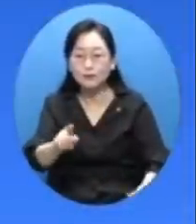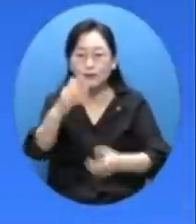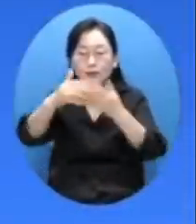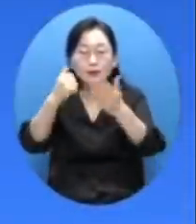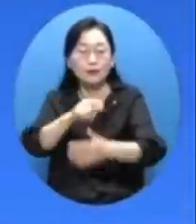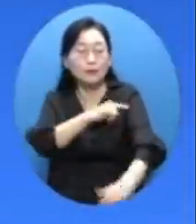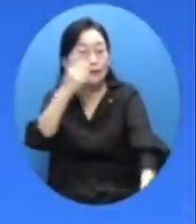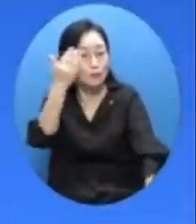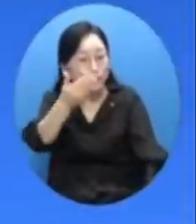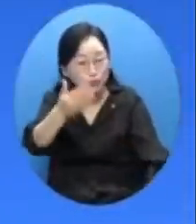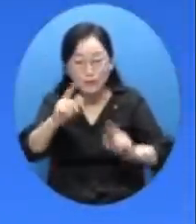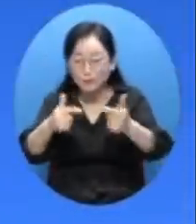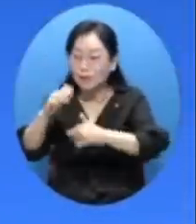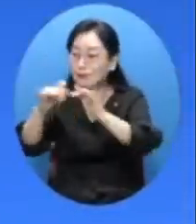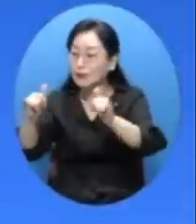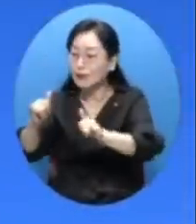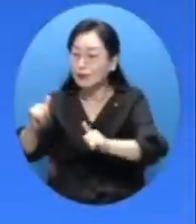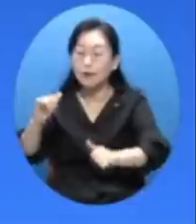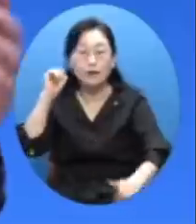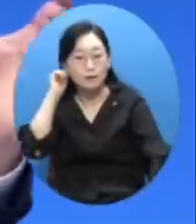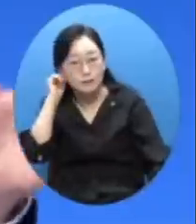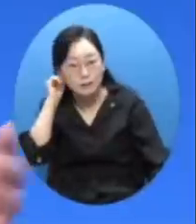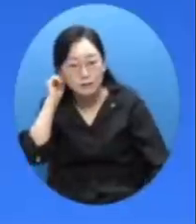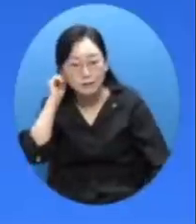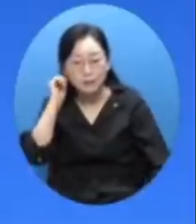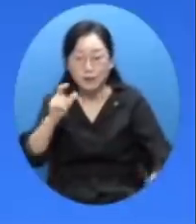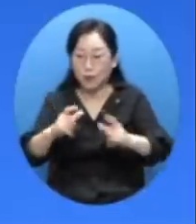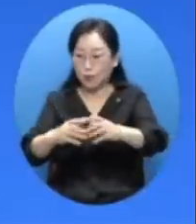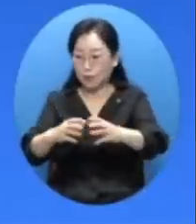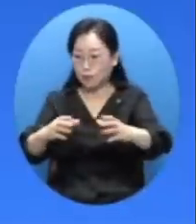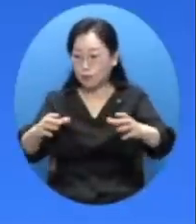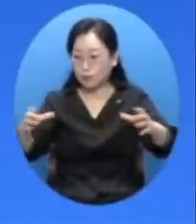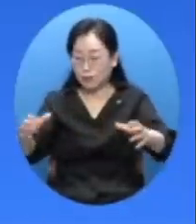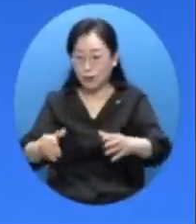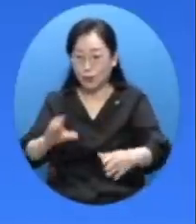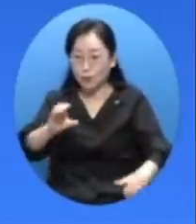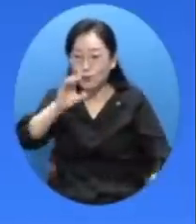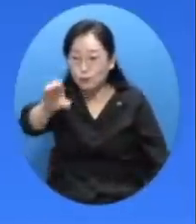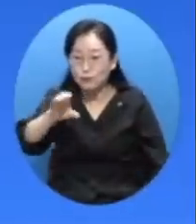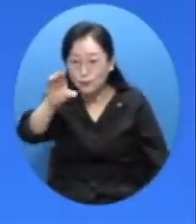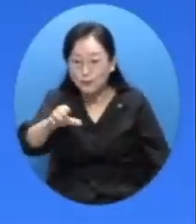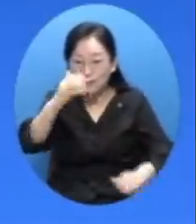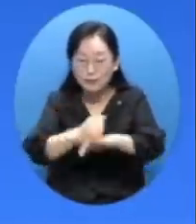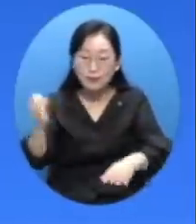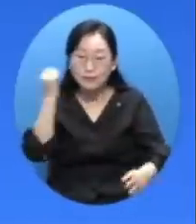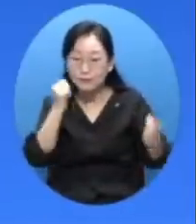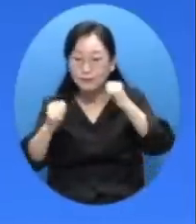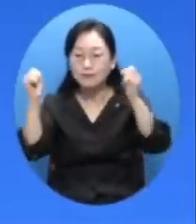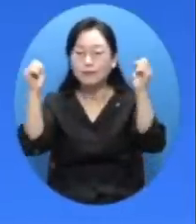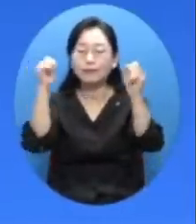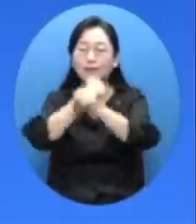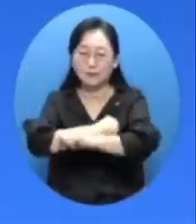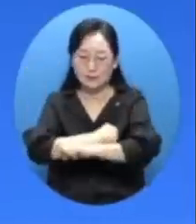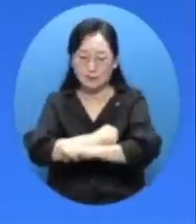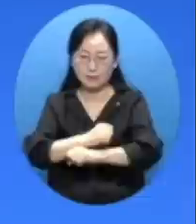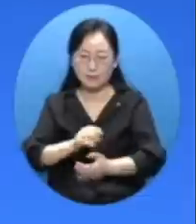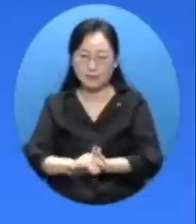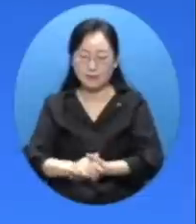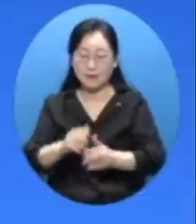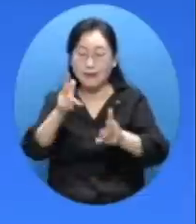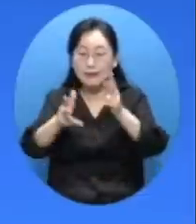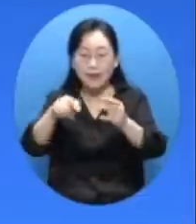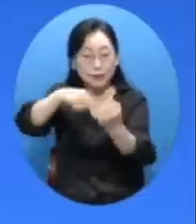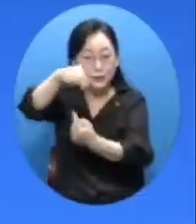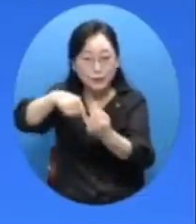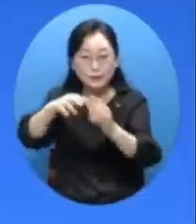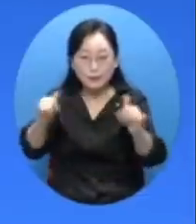묻지 아니하고 사람들의 말만 듣고 무리하게 확장하라고 무리하게 투자했다가 그 사업이 망하게 되는 경우가 많이 있습니다. 사업하는 사람은